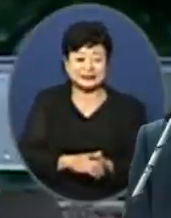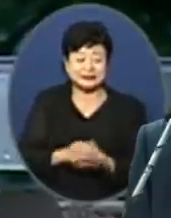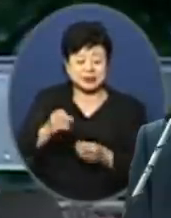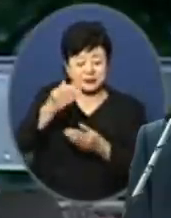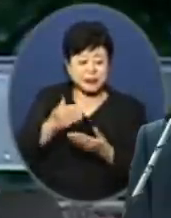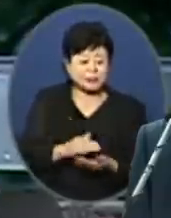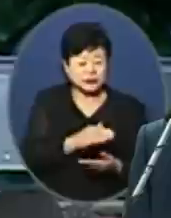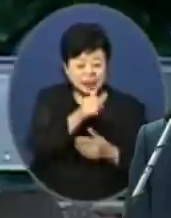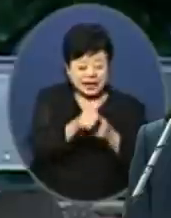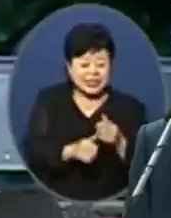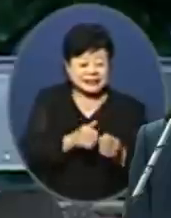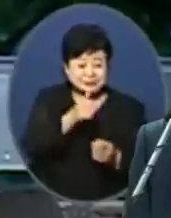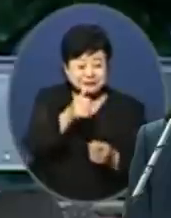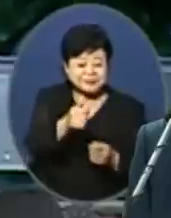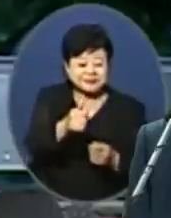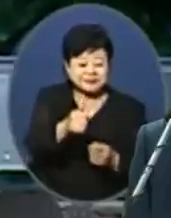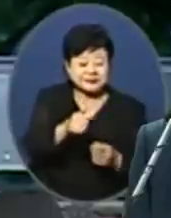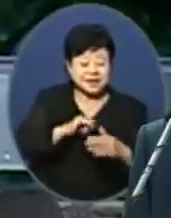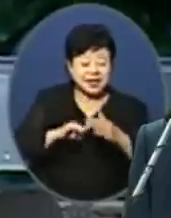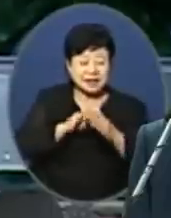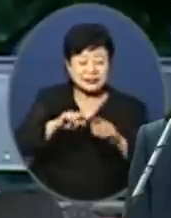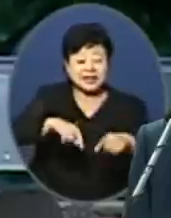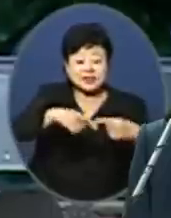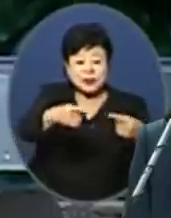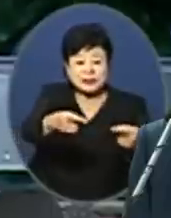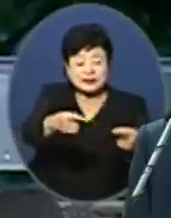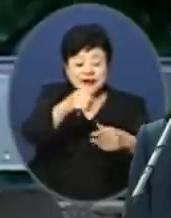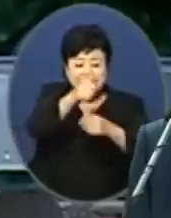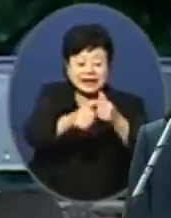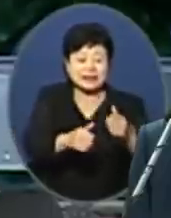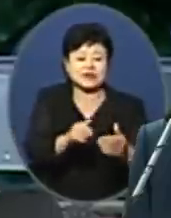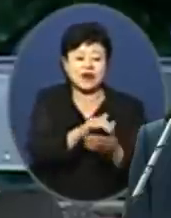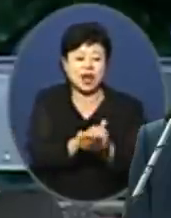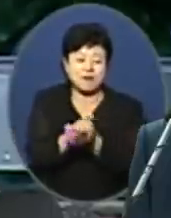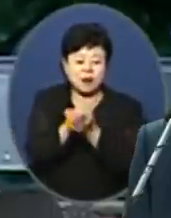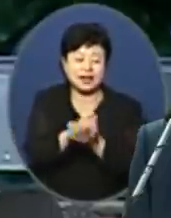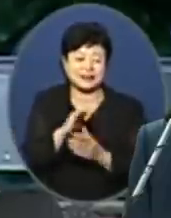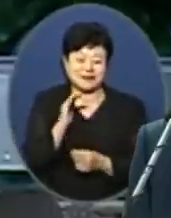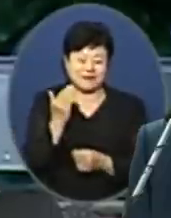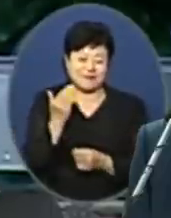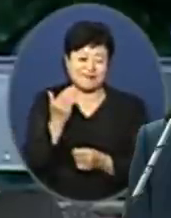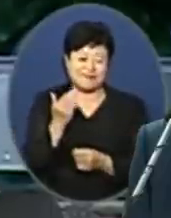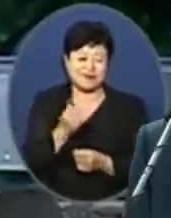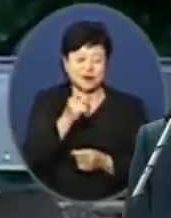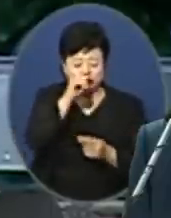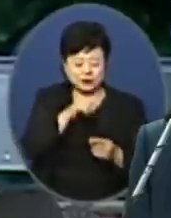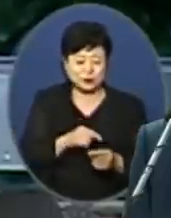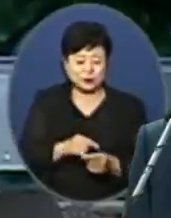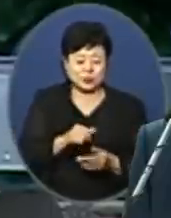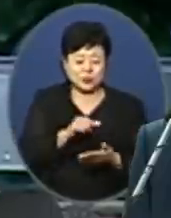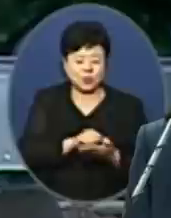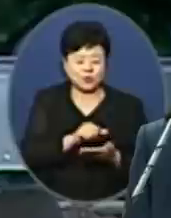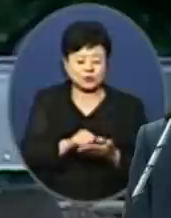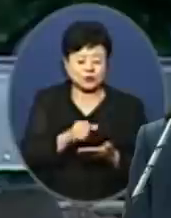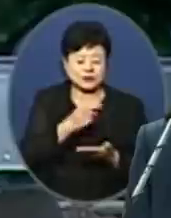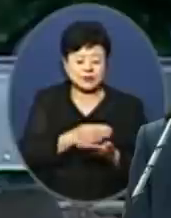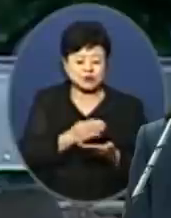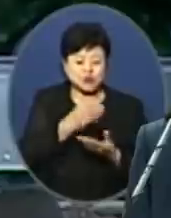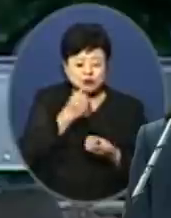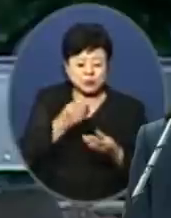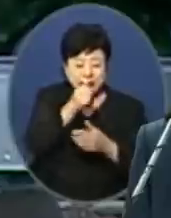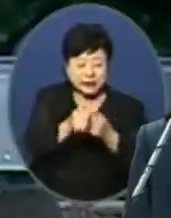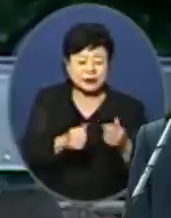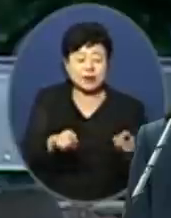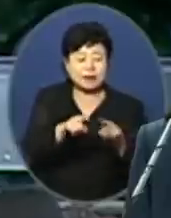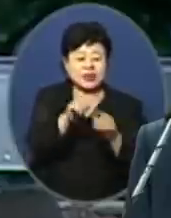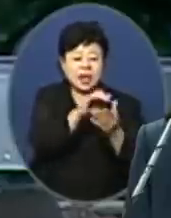부림받은 우리가 하나님 가정에 들어와서 하나님과 화목하게 되어서 오중문과 삼중 축복을 누리고